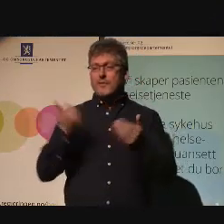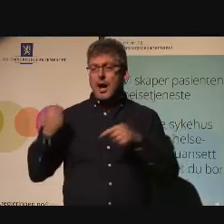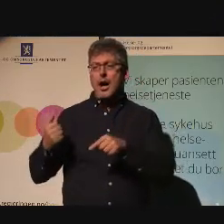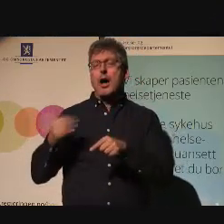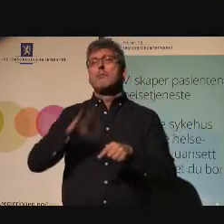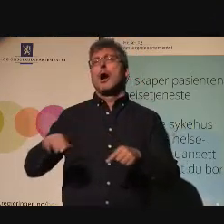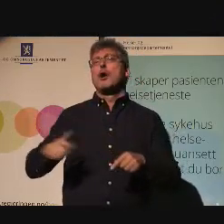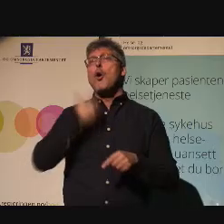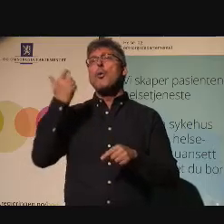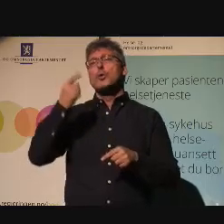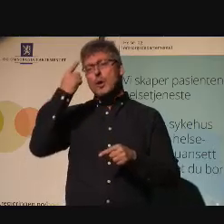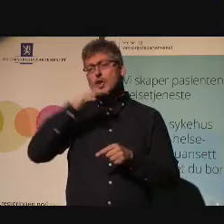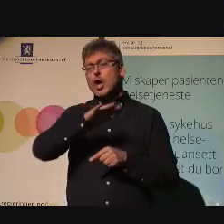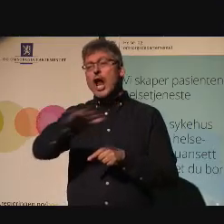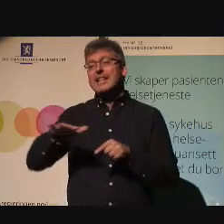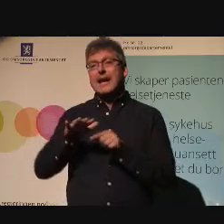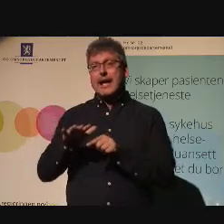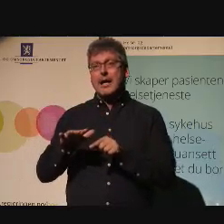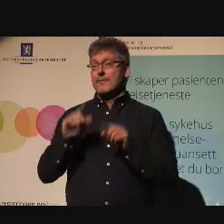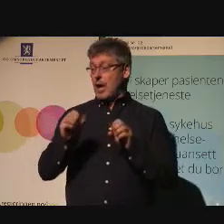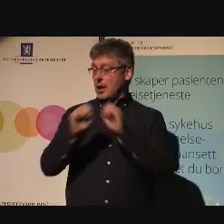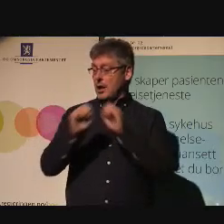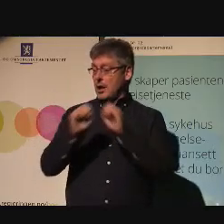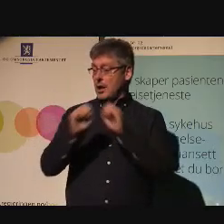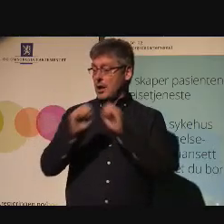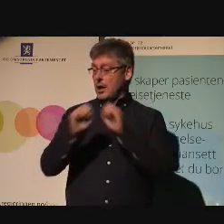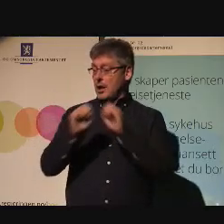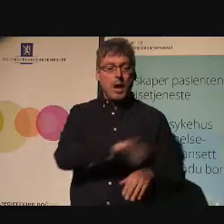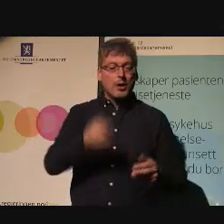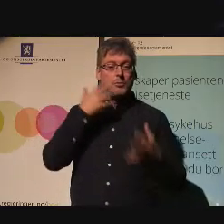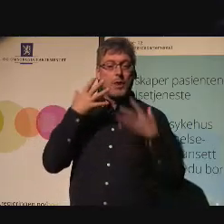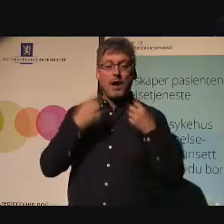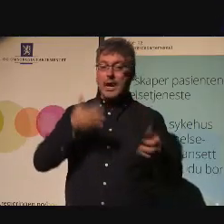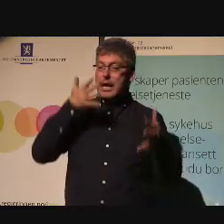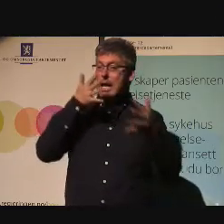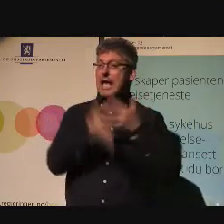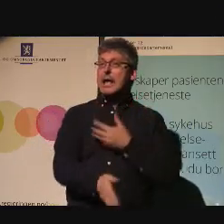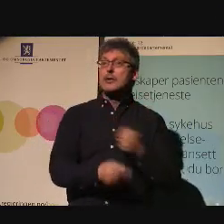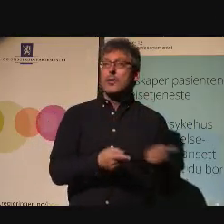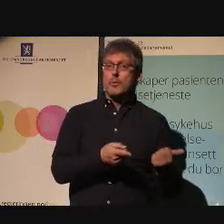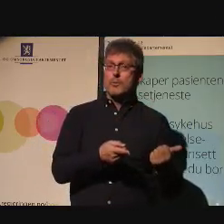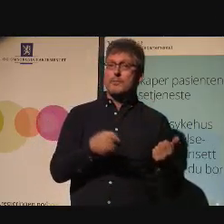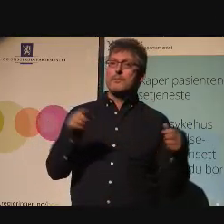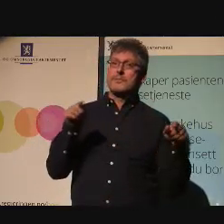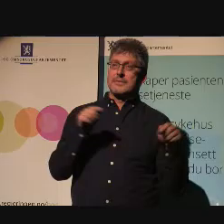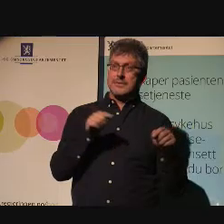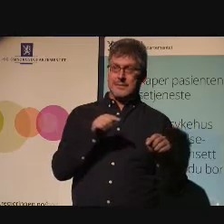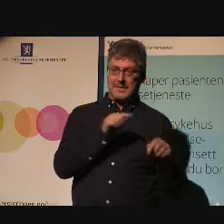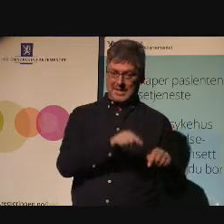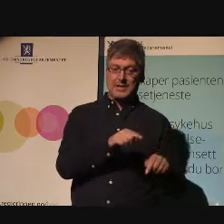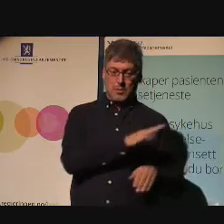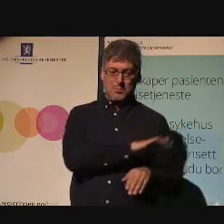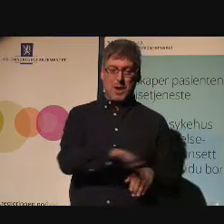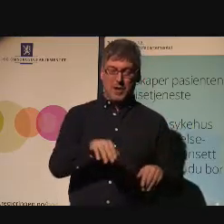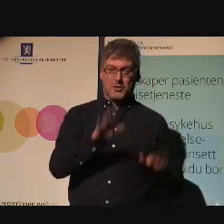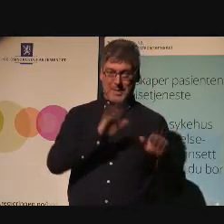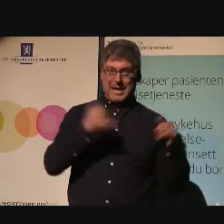slett fordi det er helt åpenbart at barn som har vært igjennom det som barn i barnevernet har,